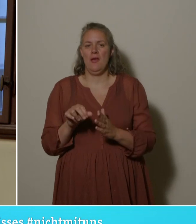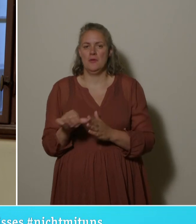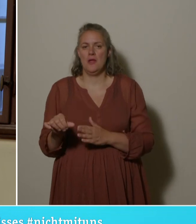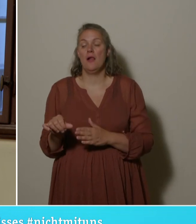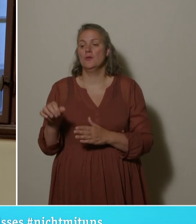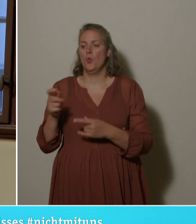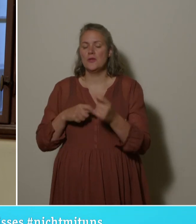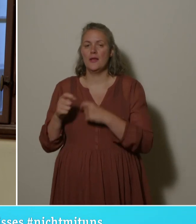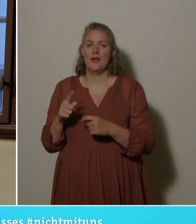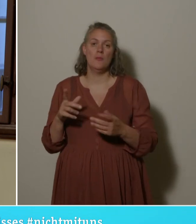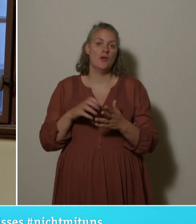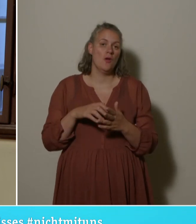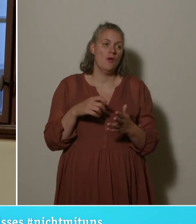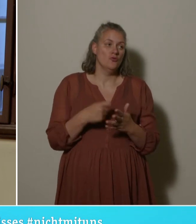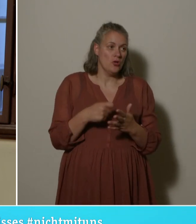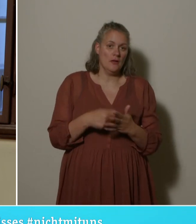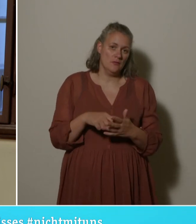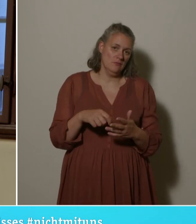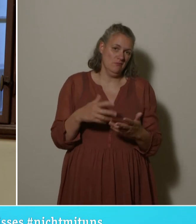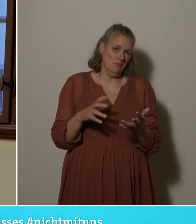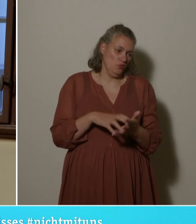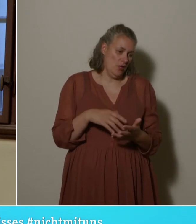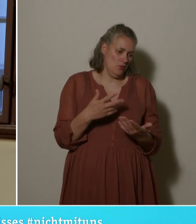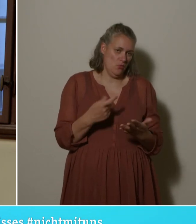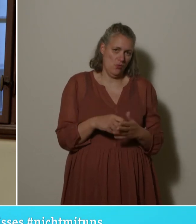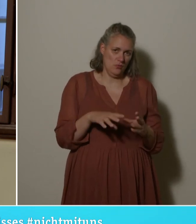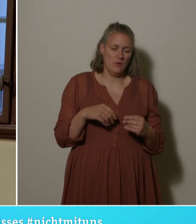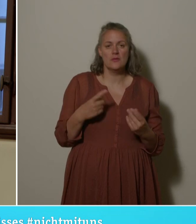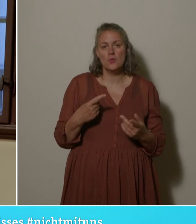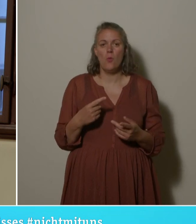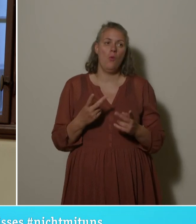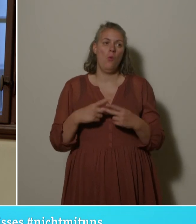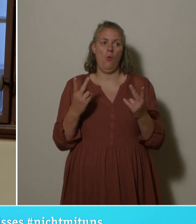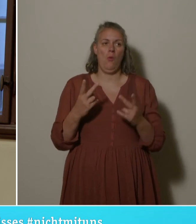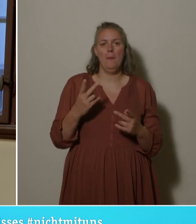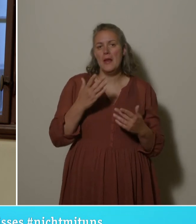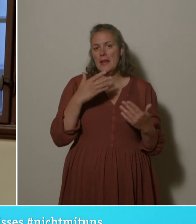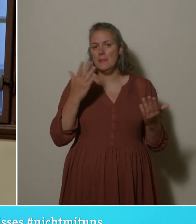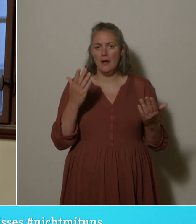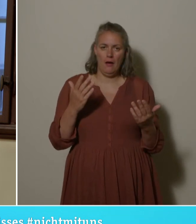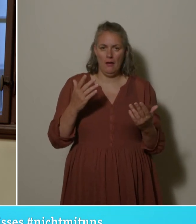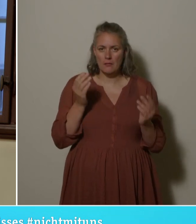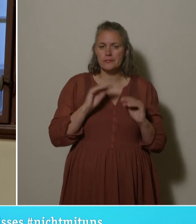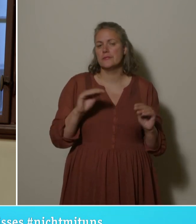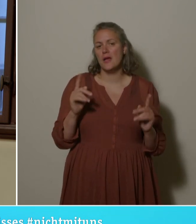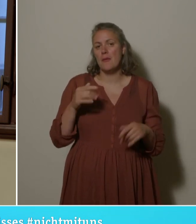als Stadt. Und das ist vielleicht nicht so populär, aber das hat eine Auswirkung auf ganz viele Menschen, die in und bei Jena